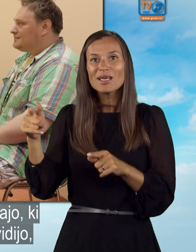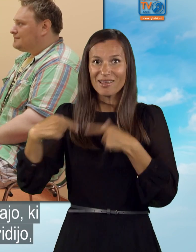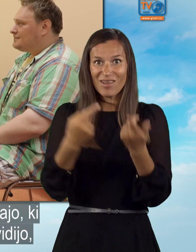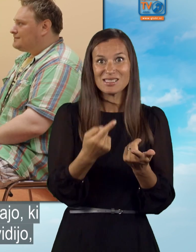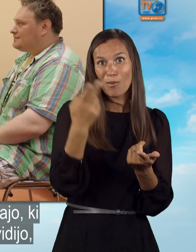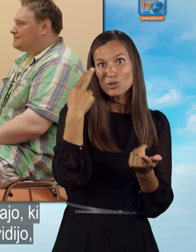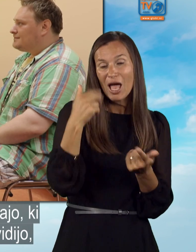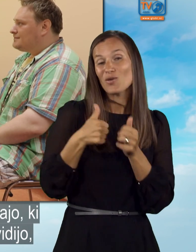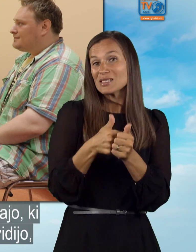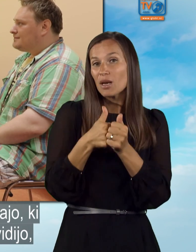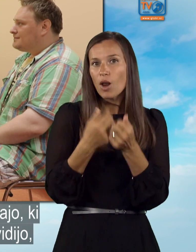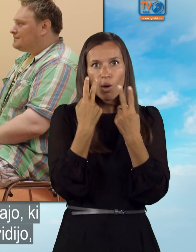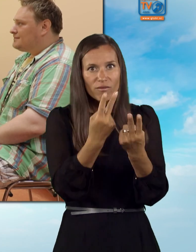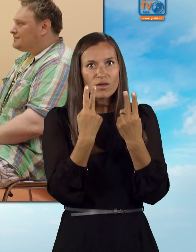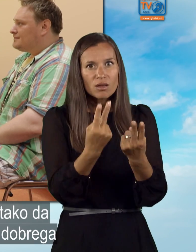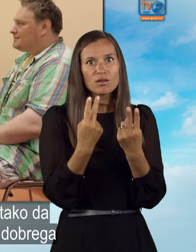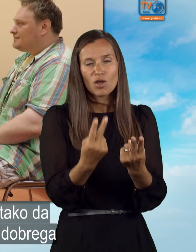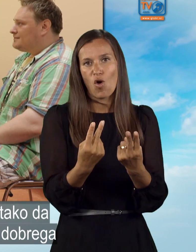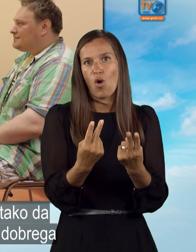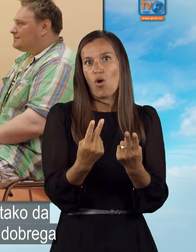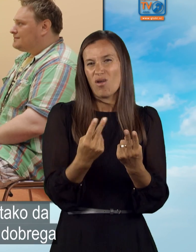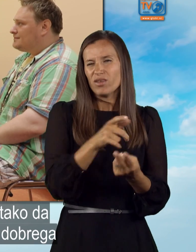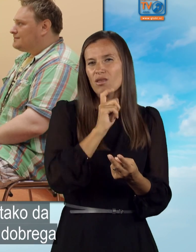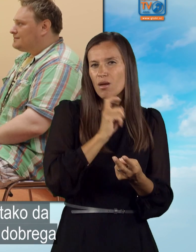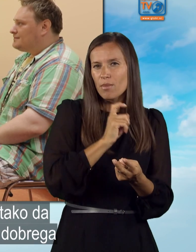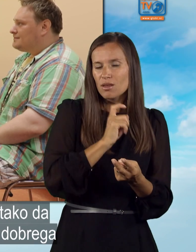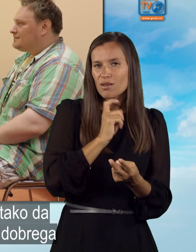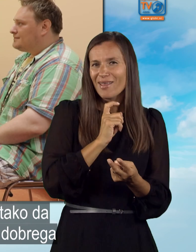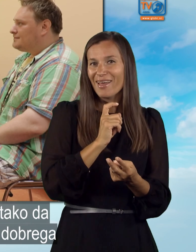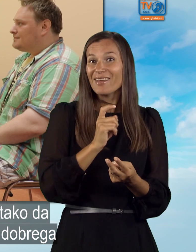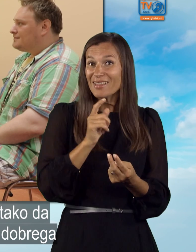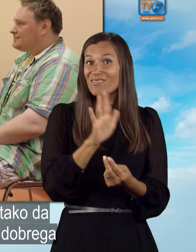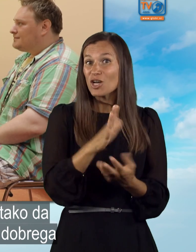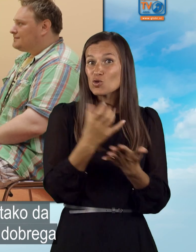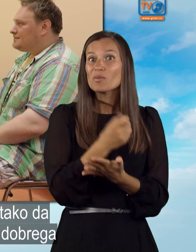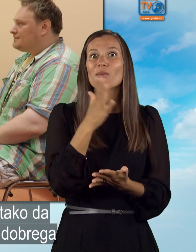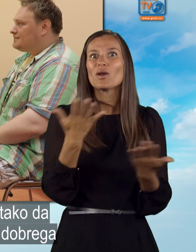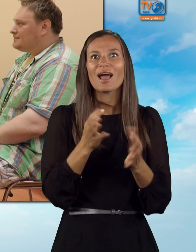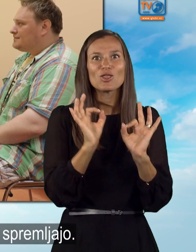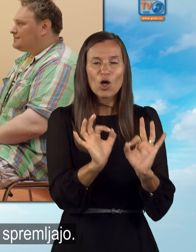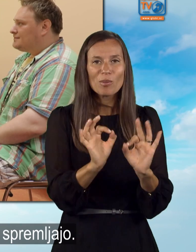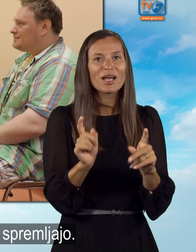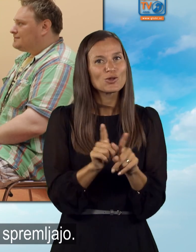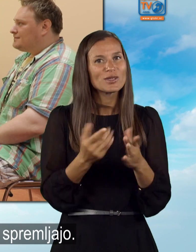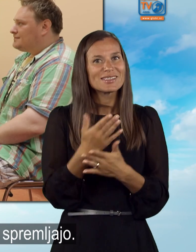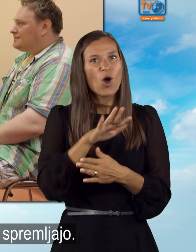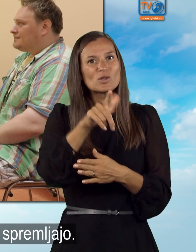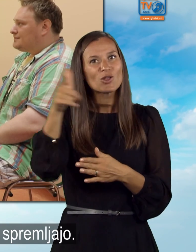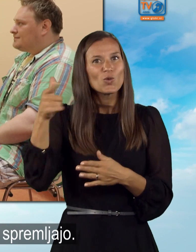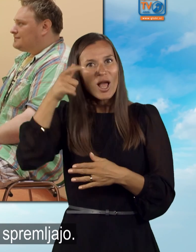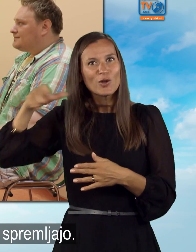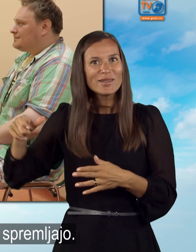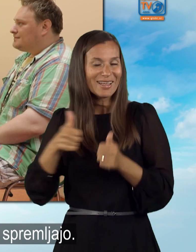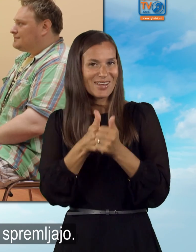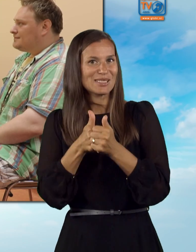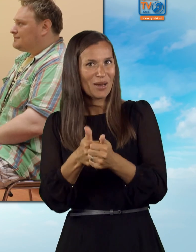vas poznajo, ki vas spremljajo, ki vidijo, da pravzaprav zaradi tega trpite. Tako da bo vaš uspeh nekaj dobrega, pravzaprav tudi za vse te ljudi,